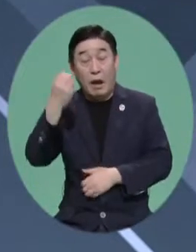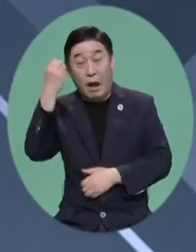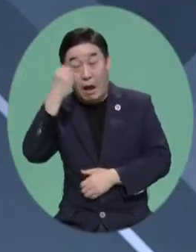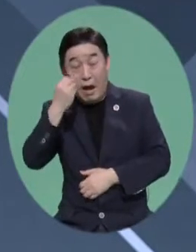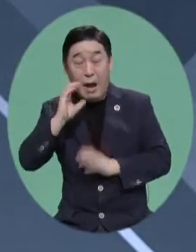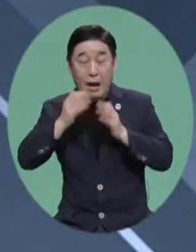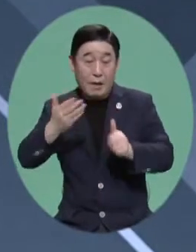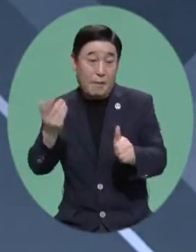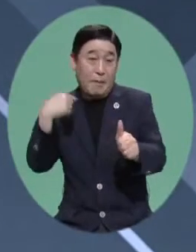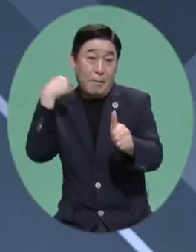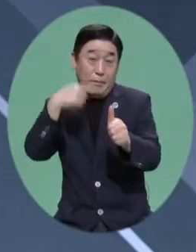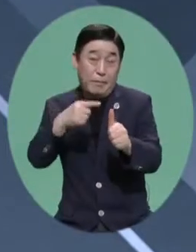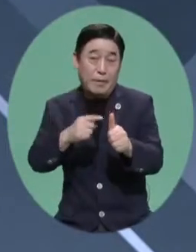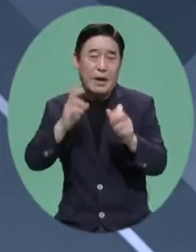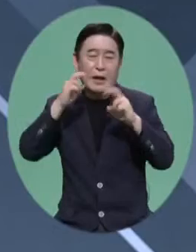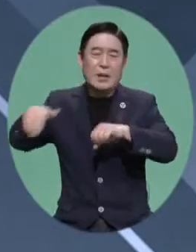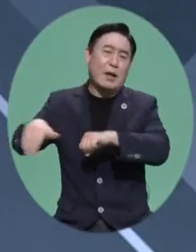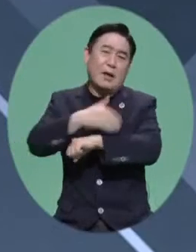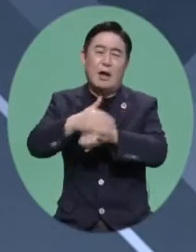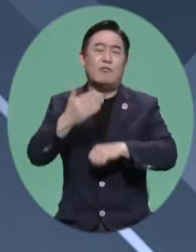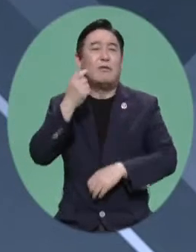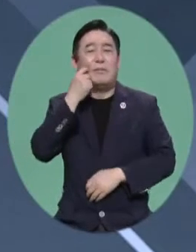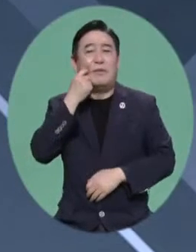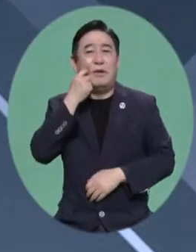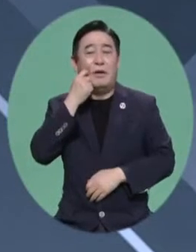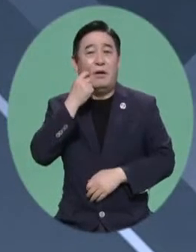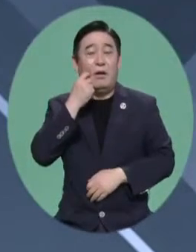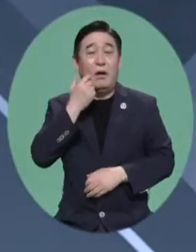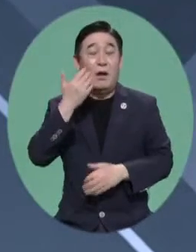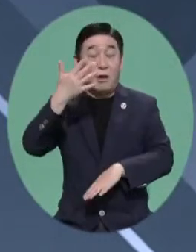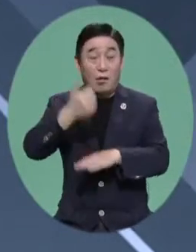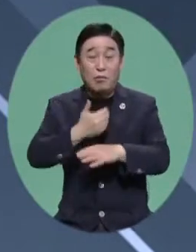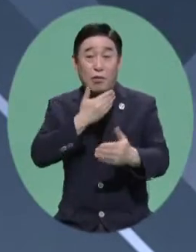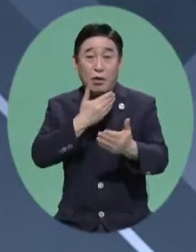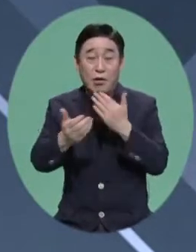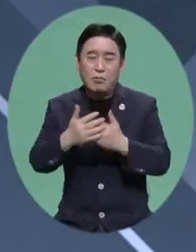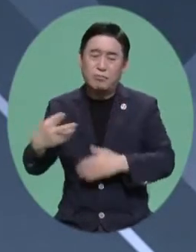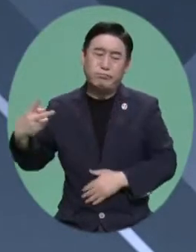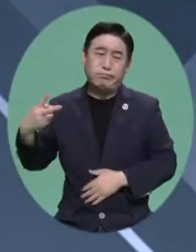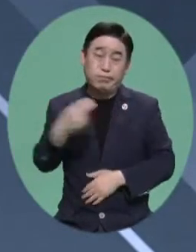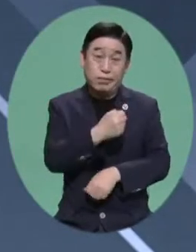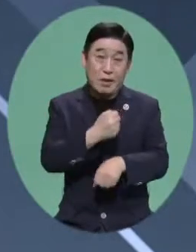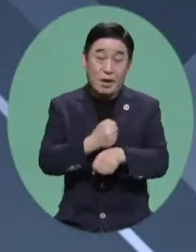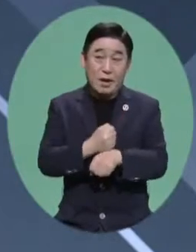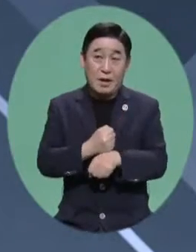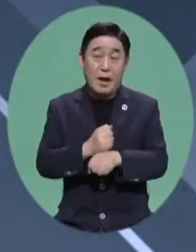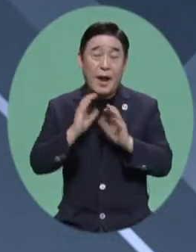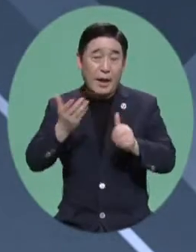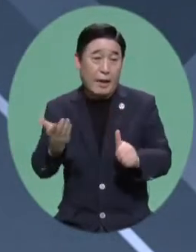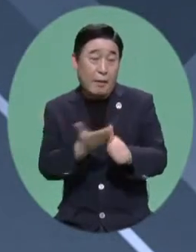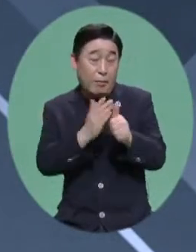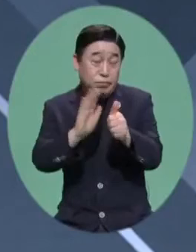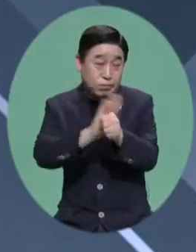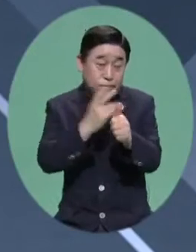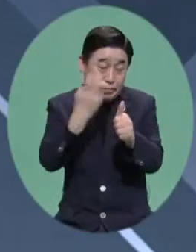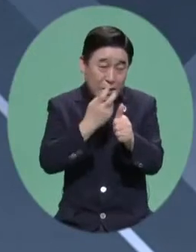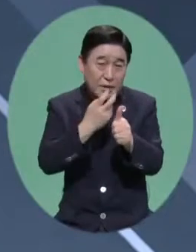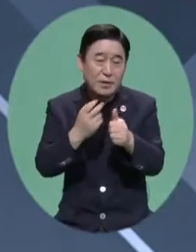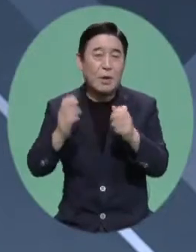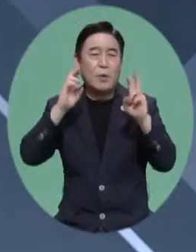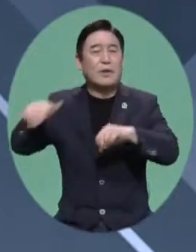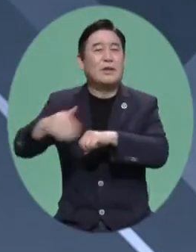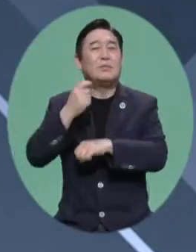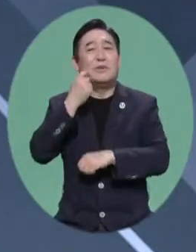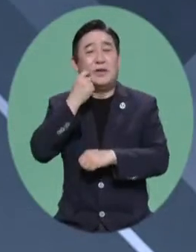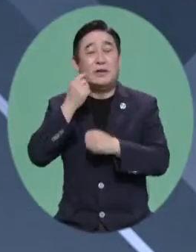아이들을 가르치다 보면 직장을 다닐 수가 없습니다 경력단절 발생합니다 그래서 아이를 낳고 기르고 하는